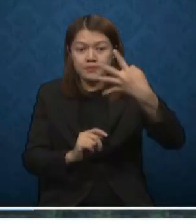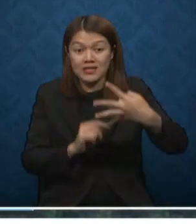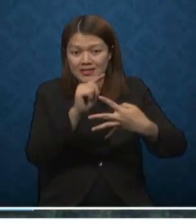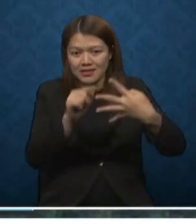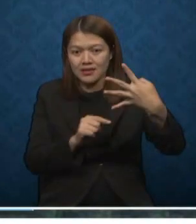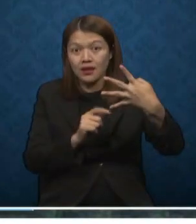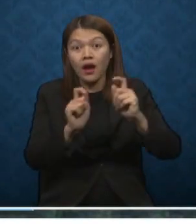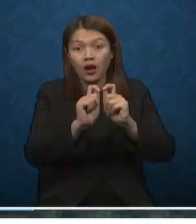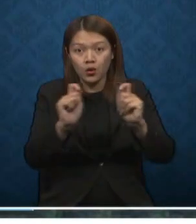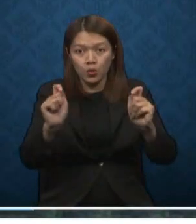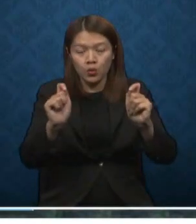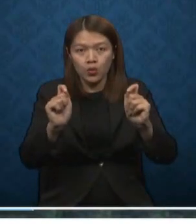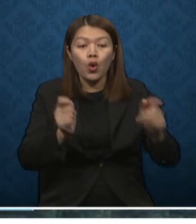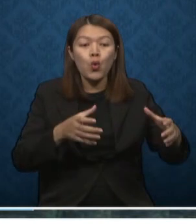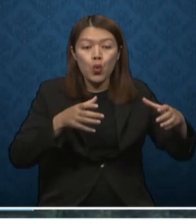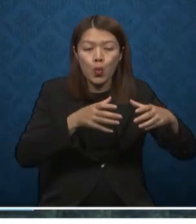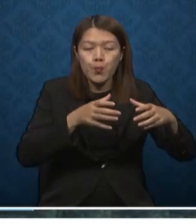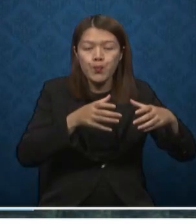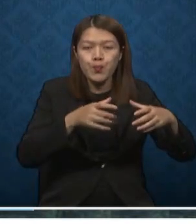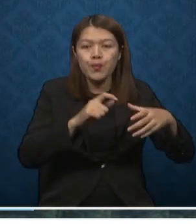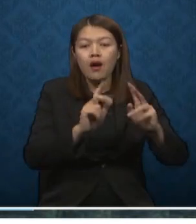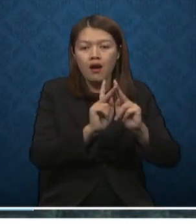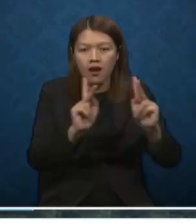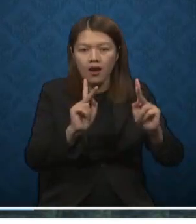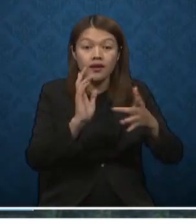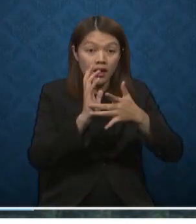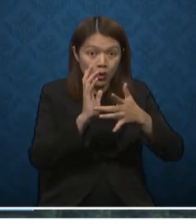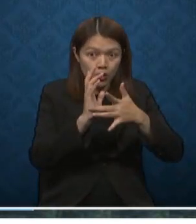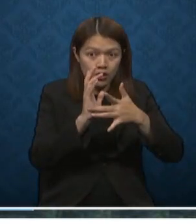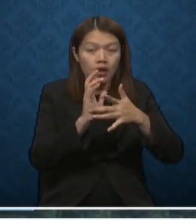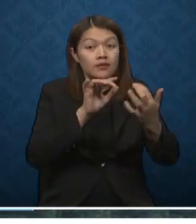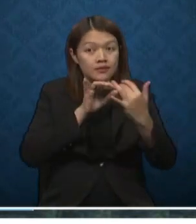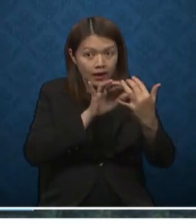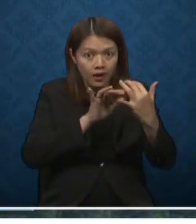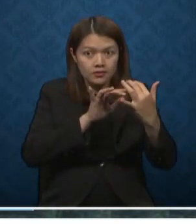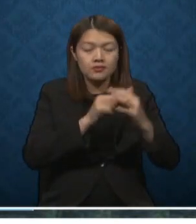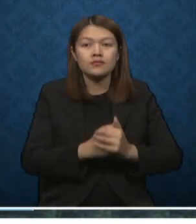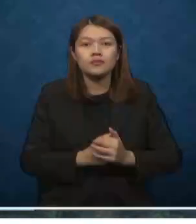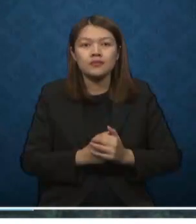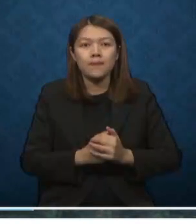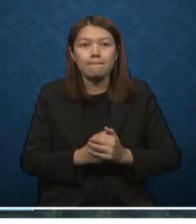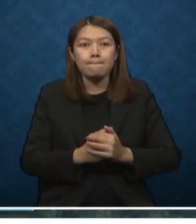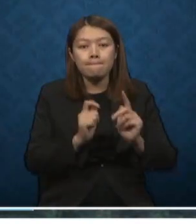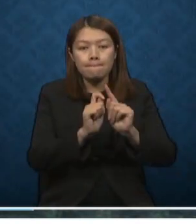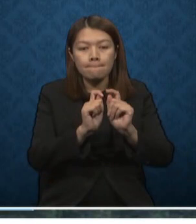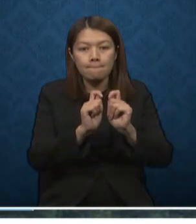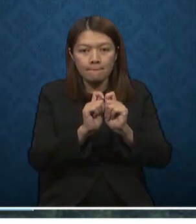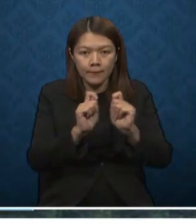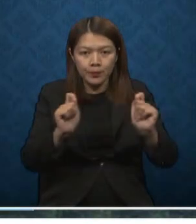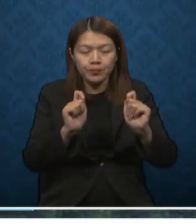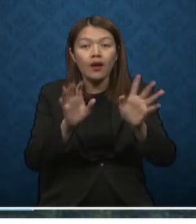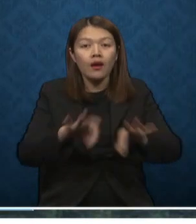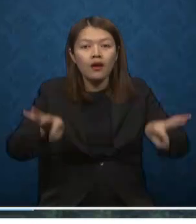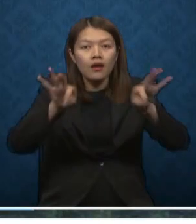มการนะครับอนุกรรมการแรกคือกรรมการเทคโนโลยีสารสนเทศและการสื่อสารอนุนี้จะให้ความสำคั